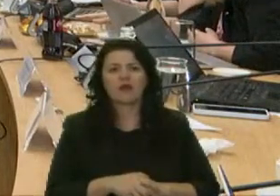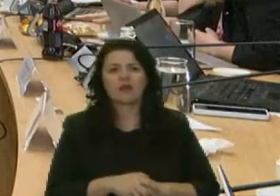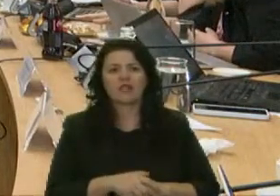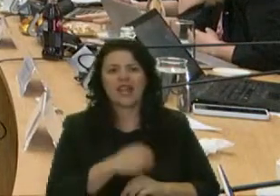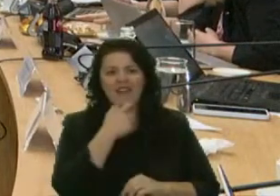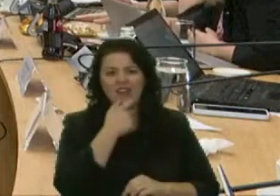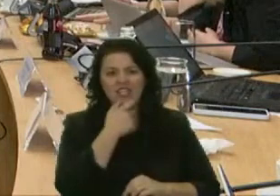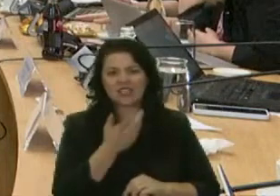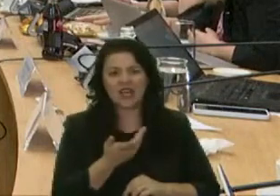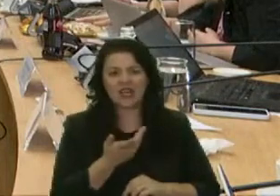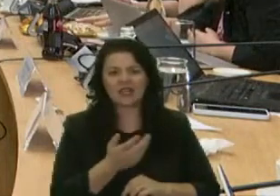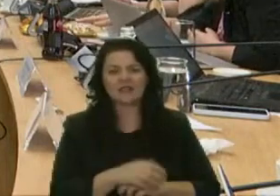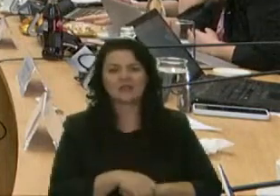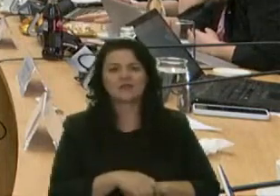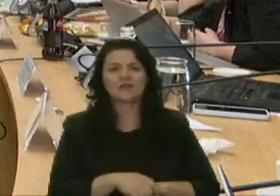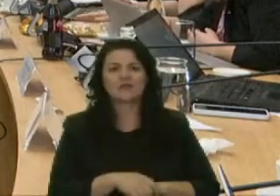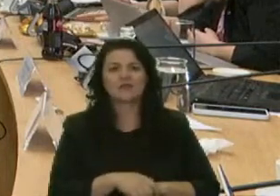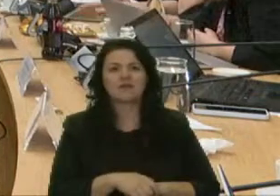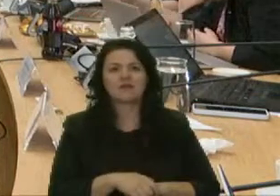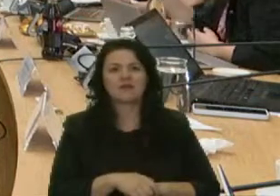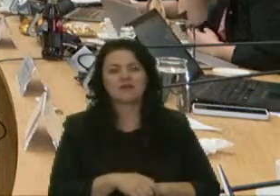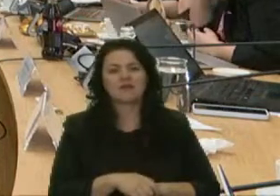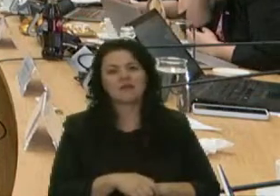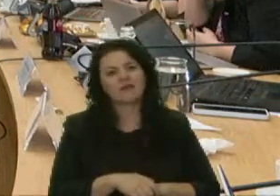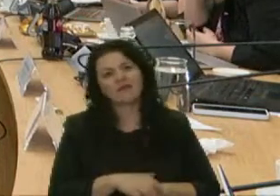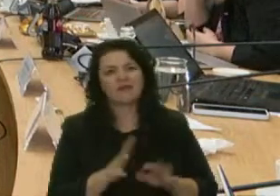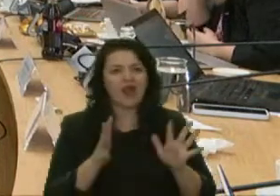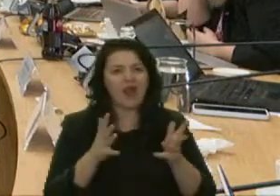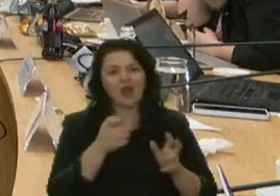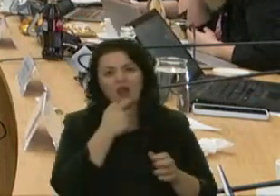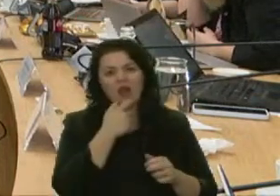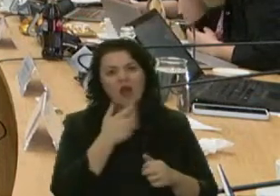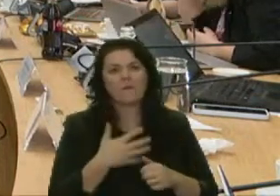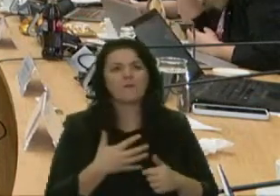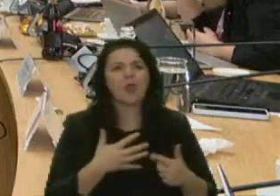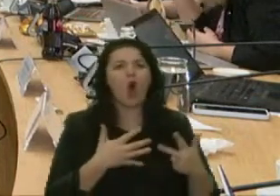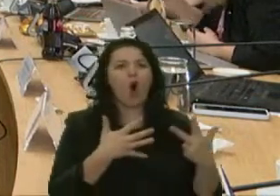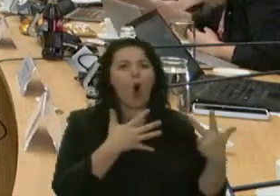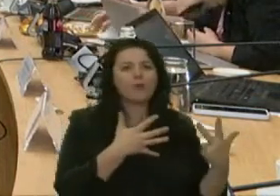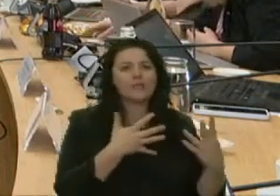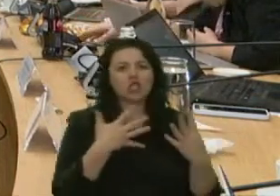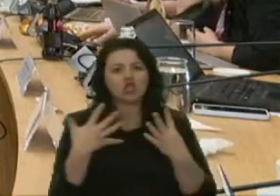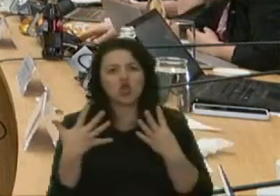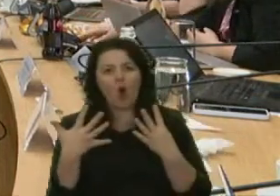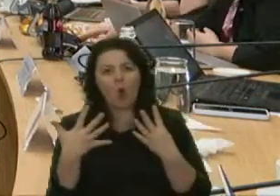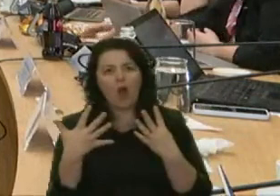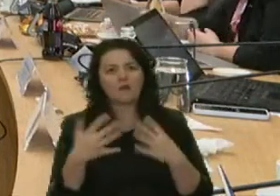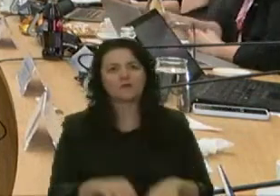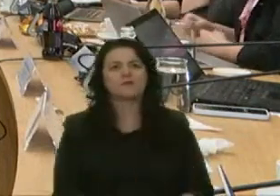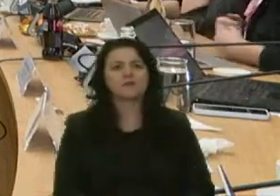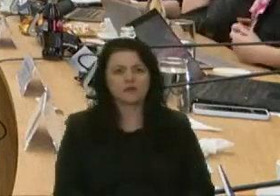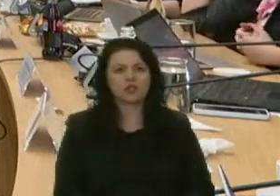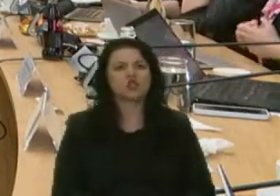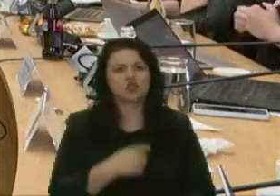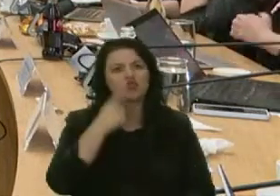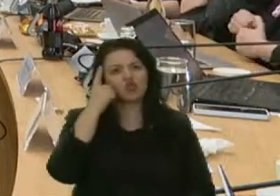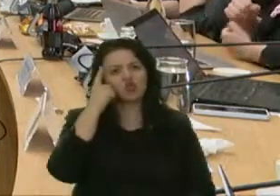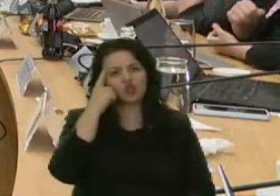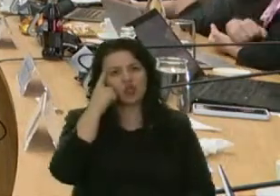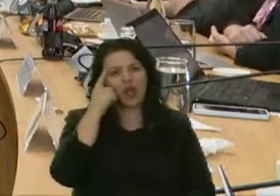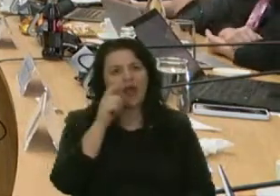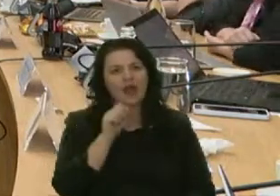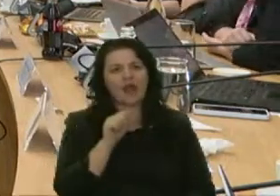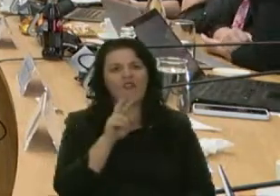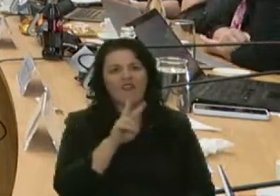anul Ba m a interesa anul o Aoleu în 89 în 89 atunci știți de școala Alexandru vada